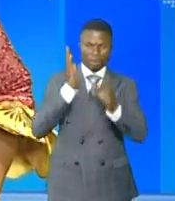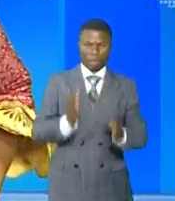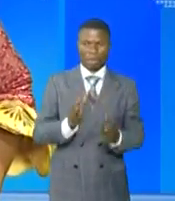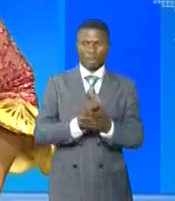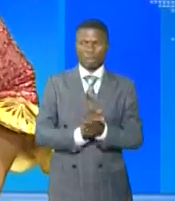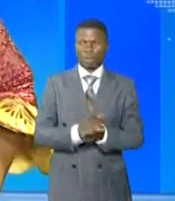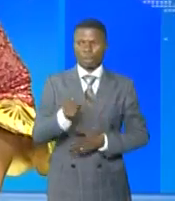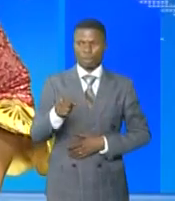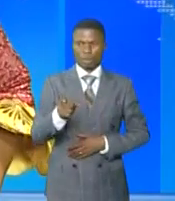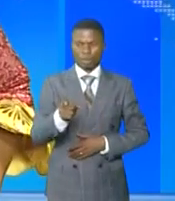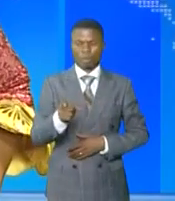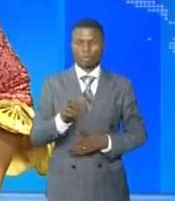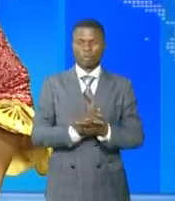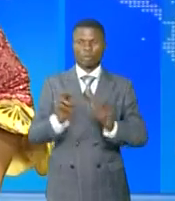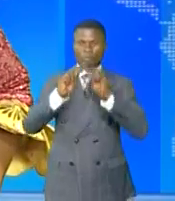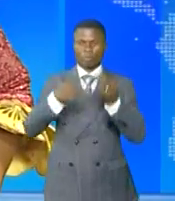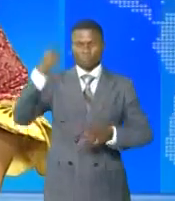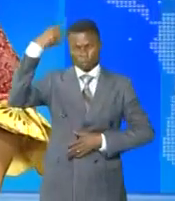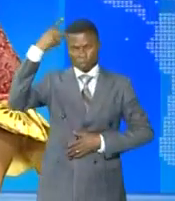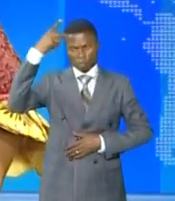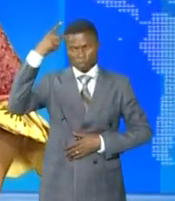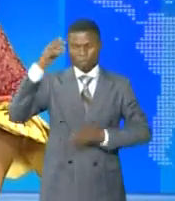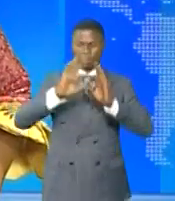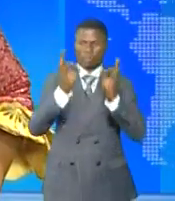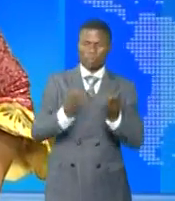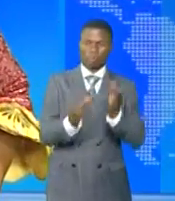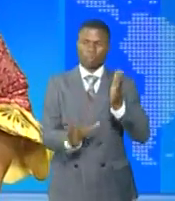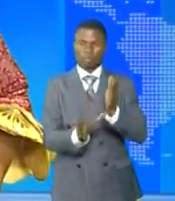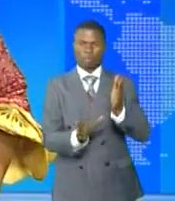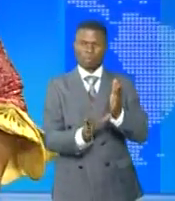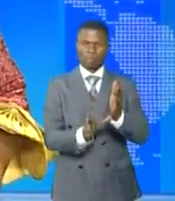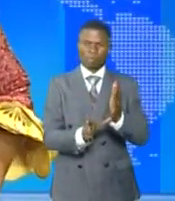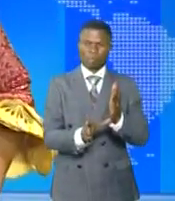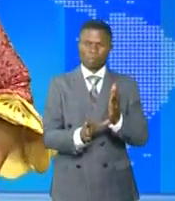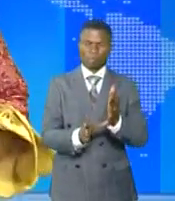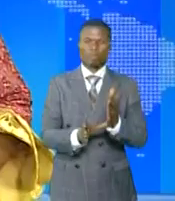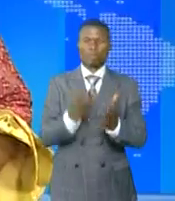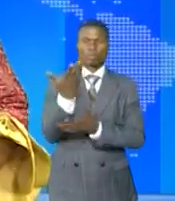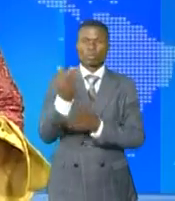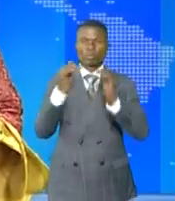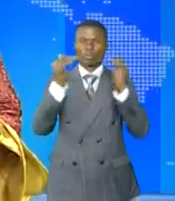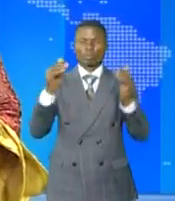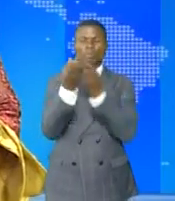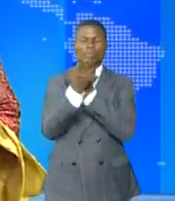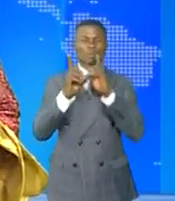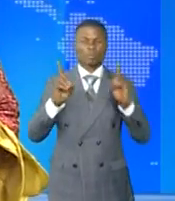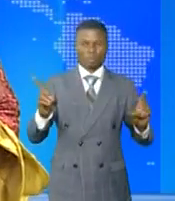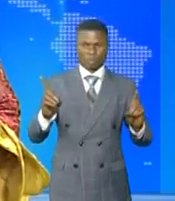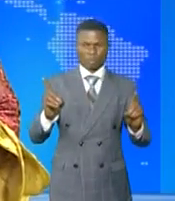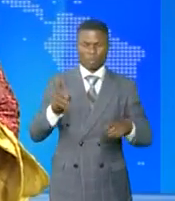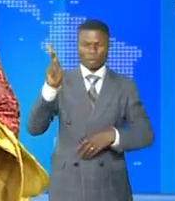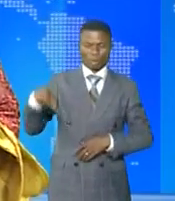connaissance du regroupement politique Palou et Allié, le Parti du Peuple pour la Paix et la Démocratie,